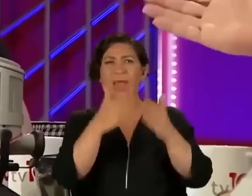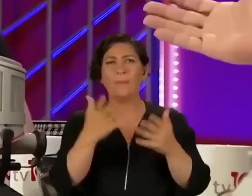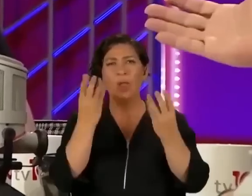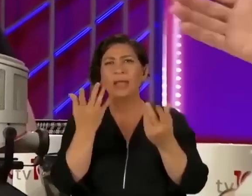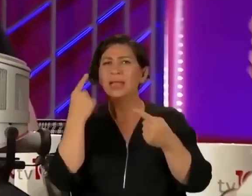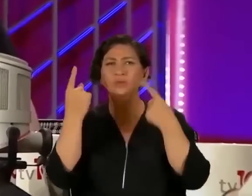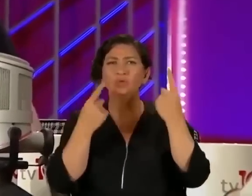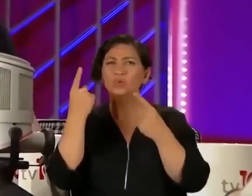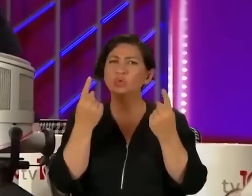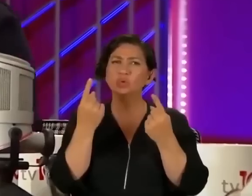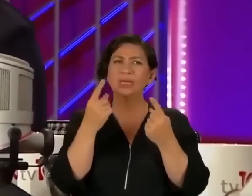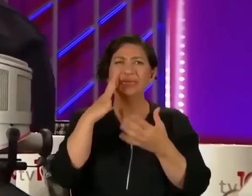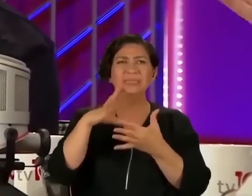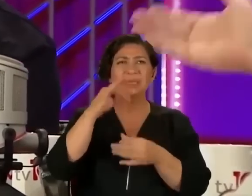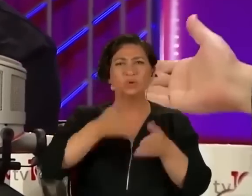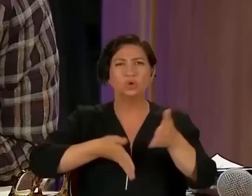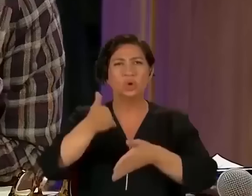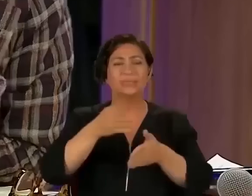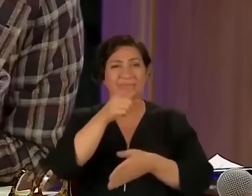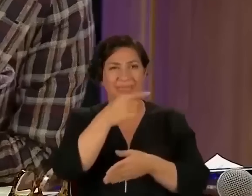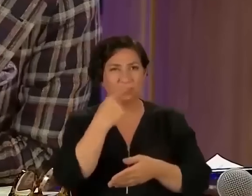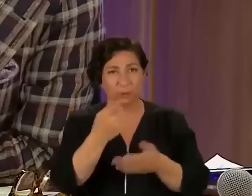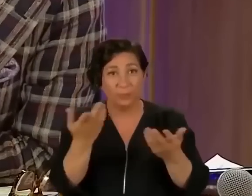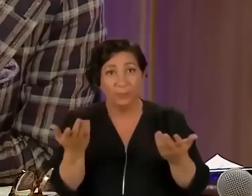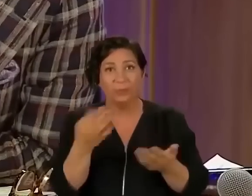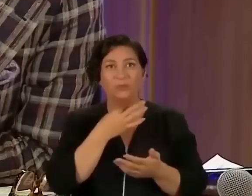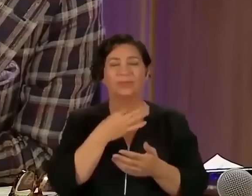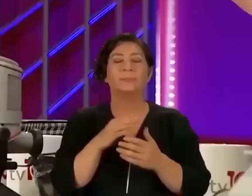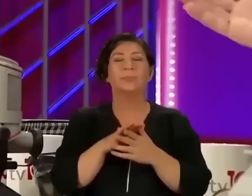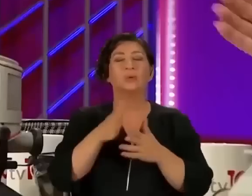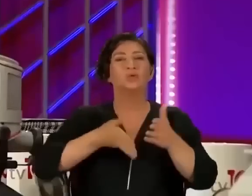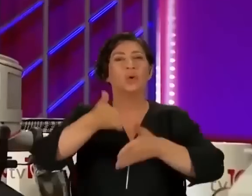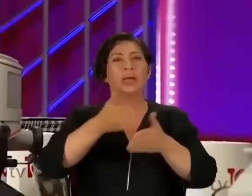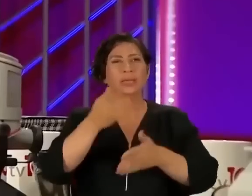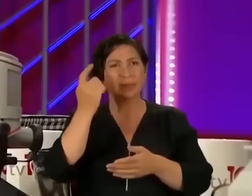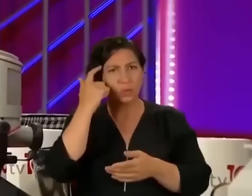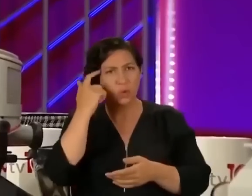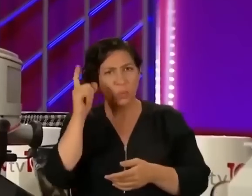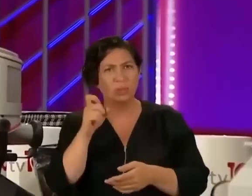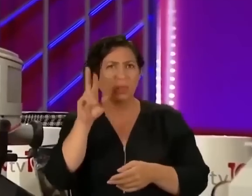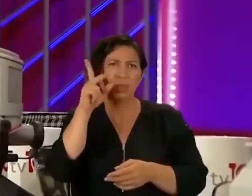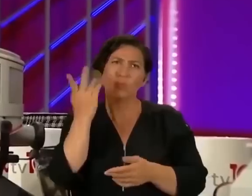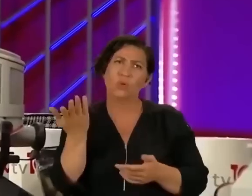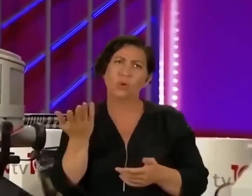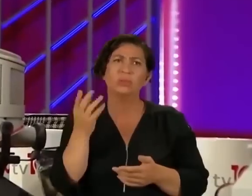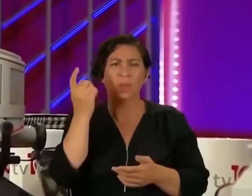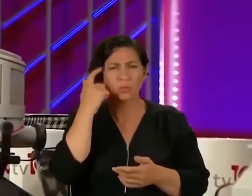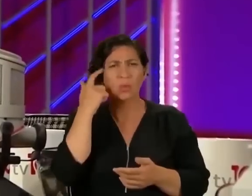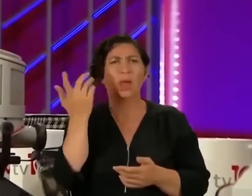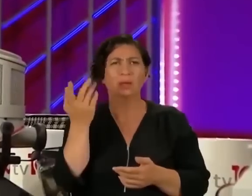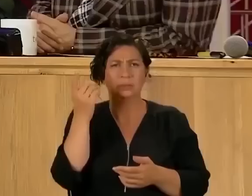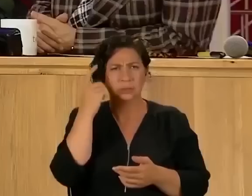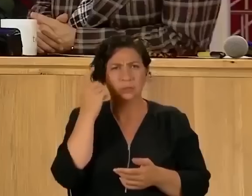ne düşünüyorsun? İnsanlar seni sokakta sen diyeceğim. Tabii. Sokakta tanıyabiliyorlar mı? Tanıyamıyorlardır herhalde. Tanıyorlar